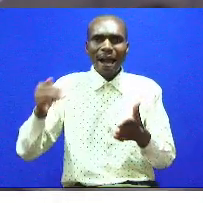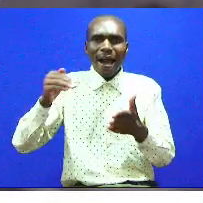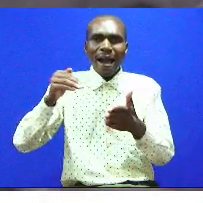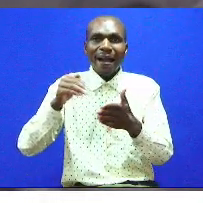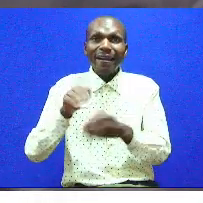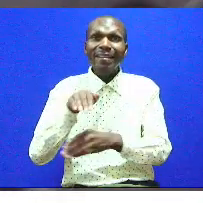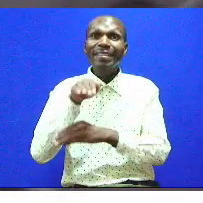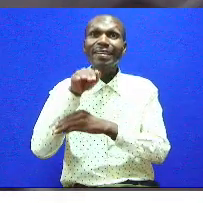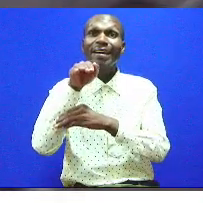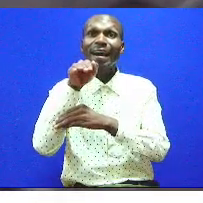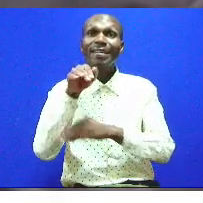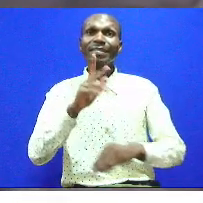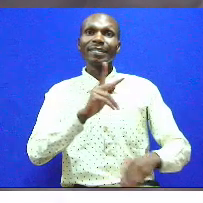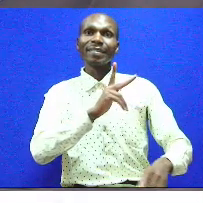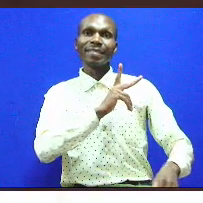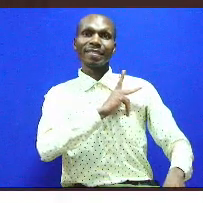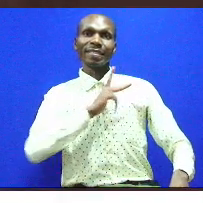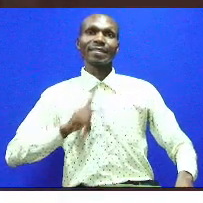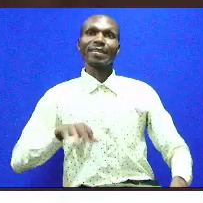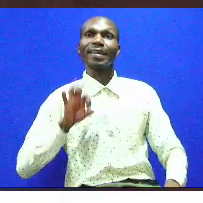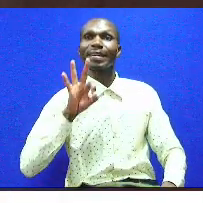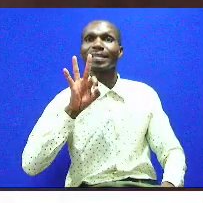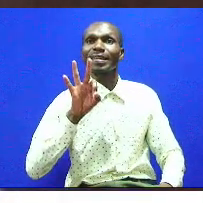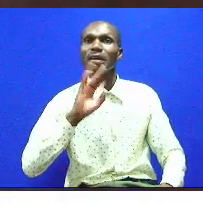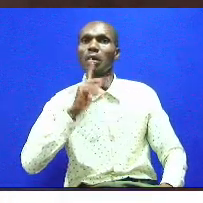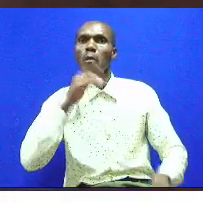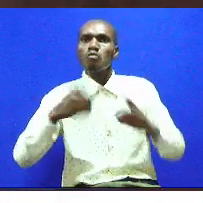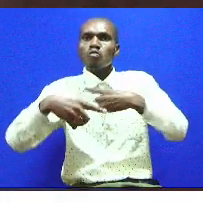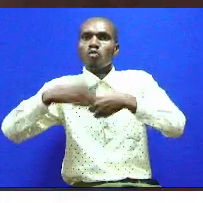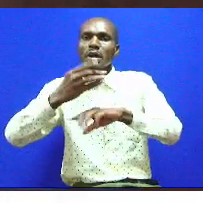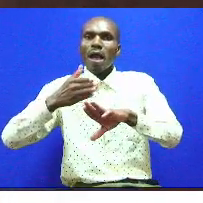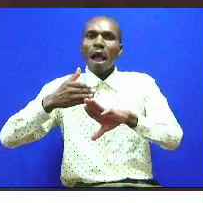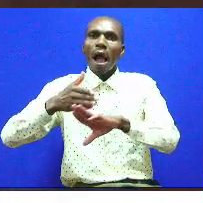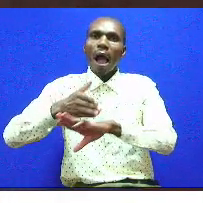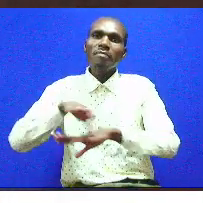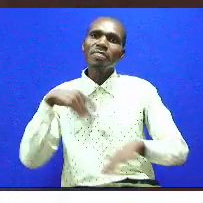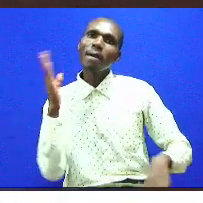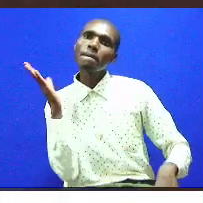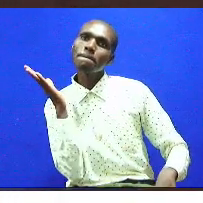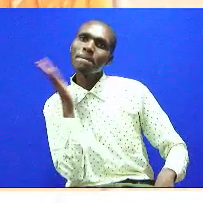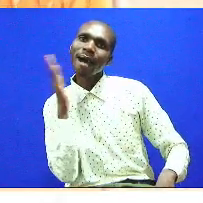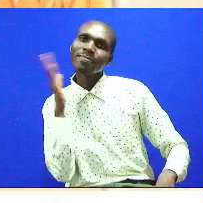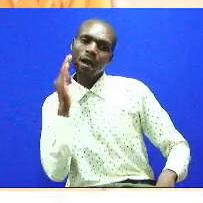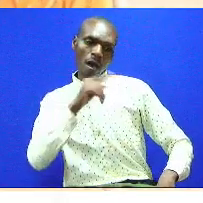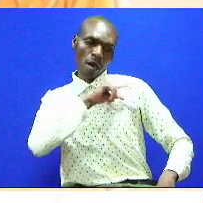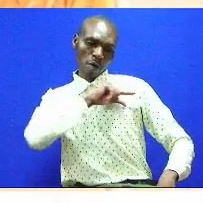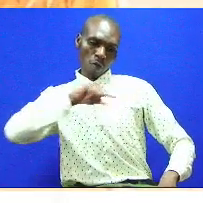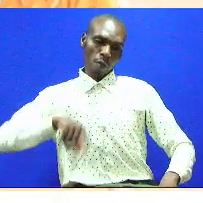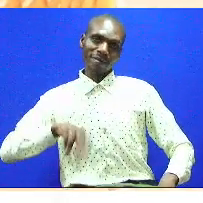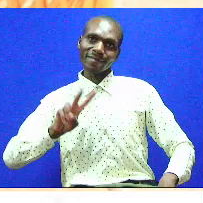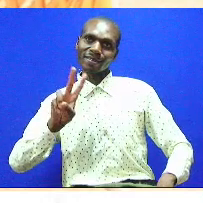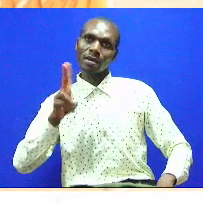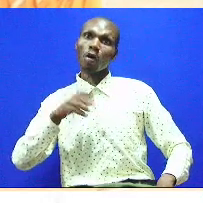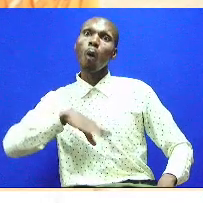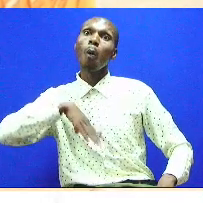kinguru abande bakaenda bagakwa tutamanye kisi bakite tuko yengenje umuntu asomo gusiyo